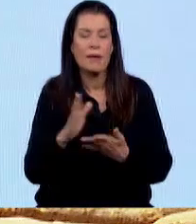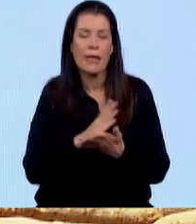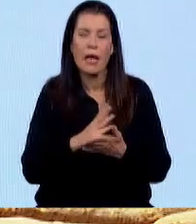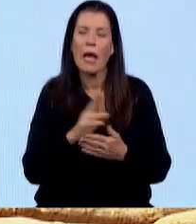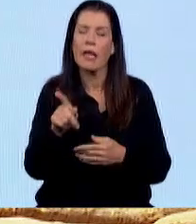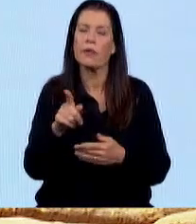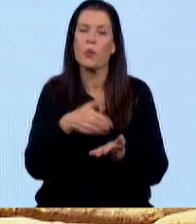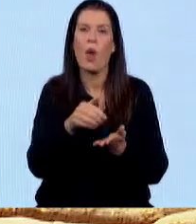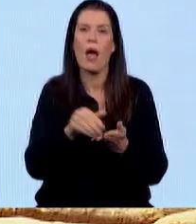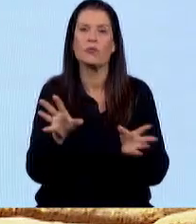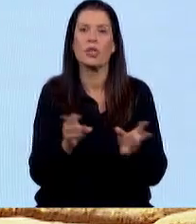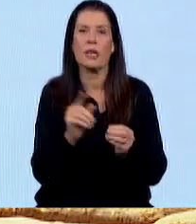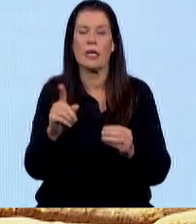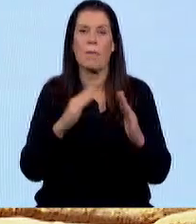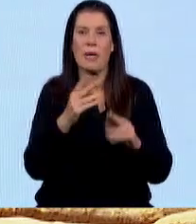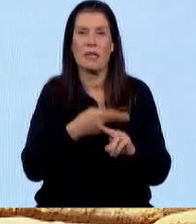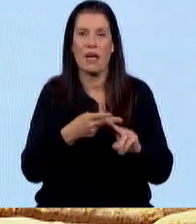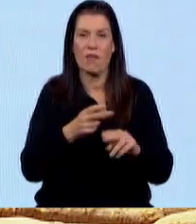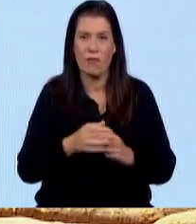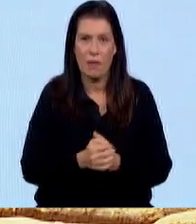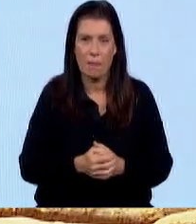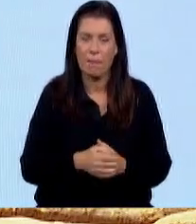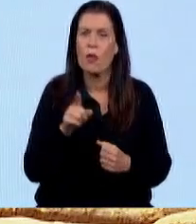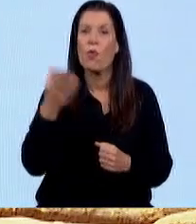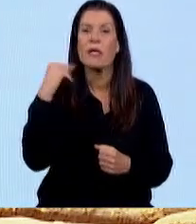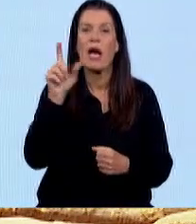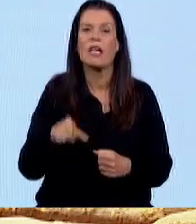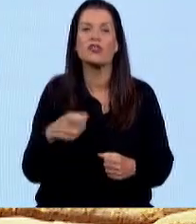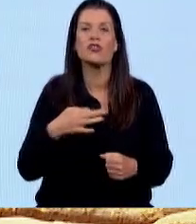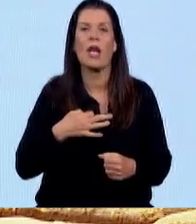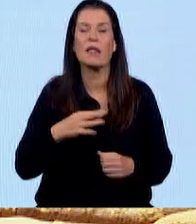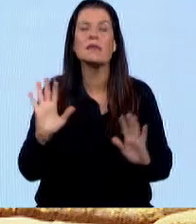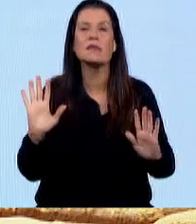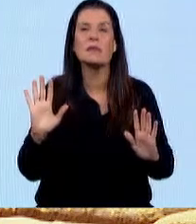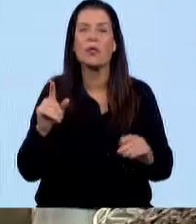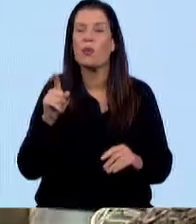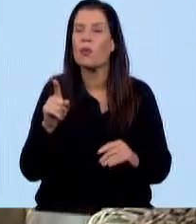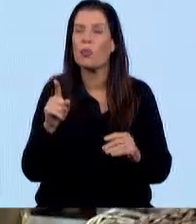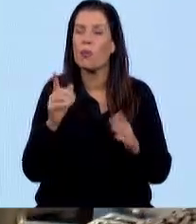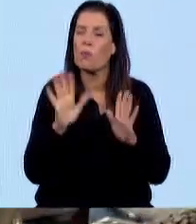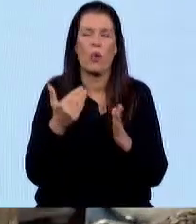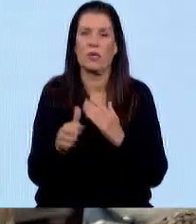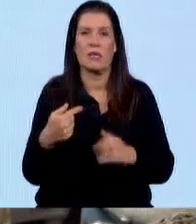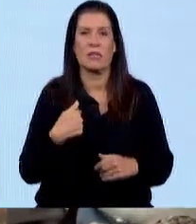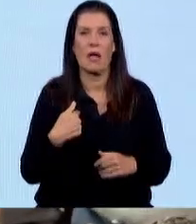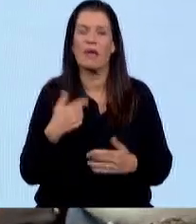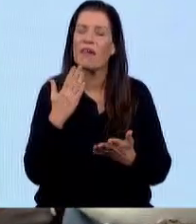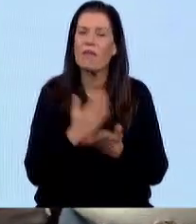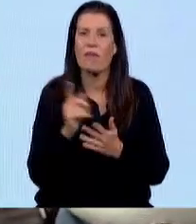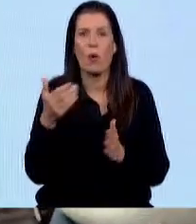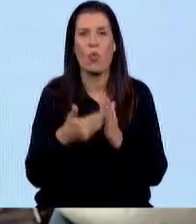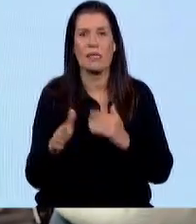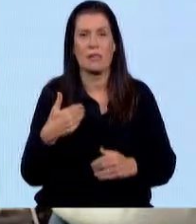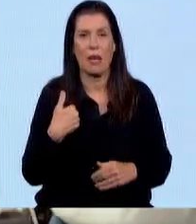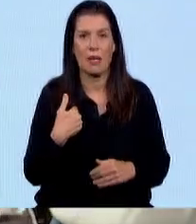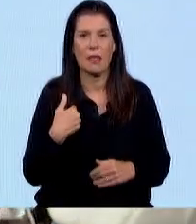בדרום, זה היה האיש שלי שם לכל דבר. מאוד יחסר לי, מאוד כבר חסר. עד לפני רגע הייתי רואה אותו עומד